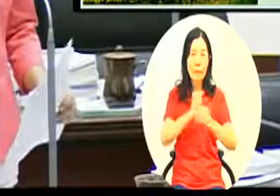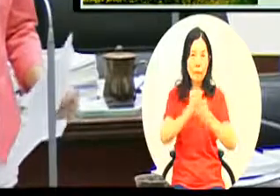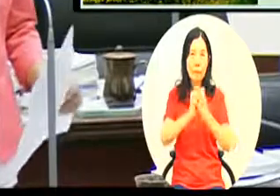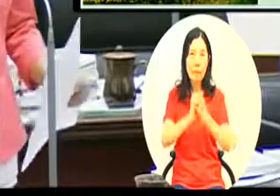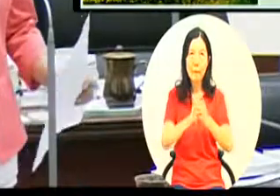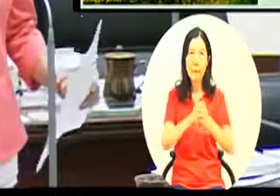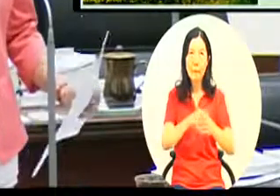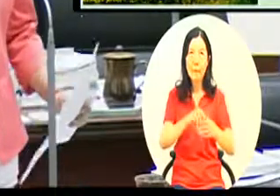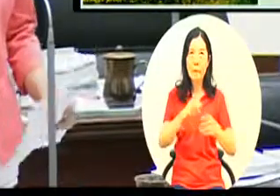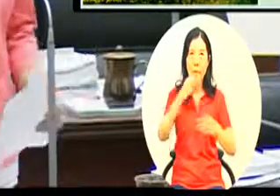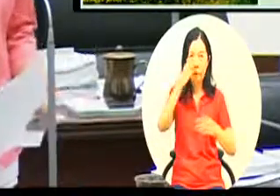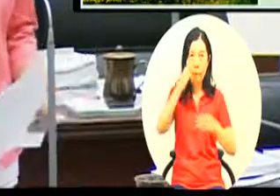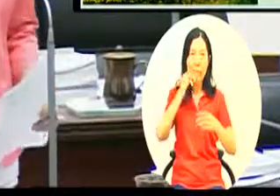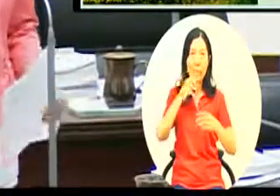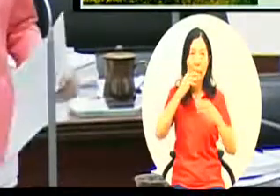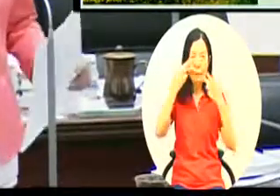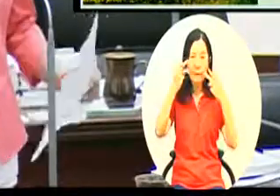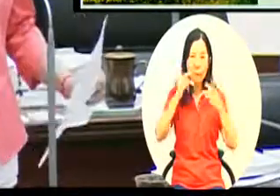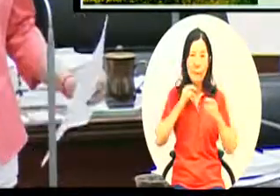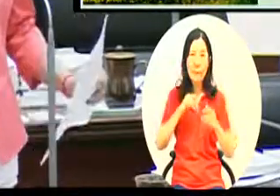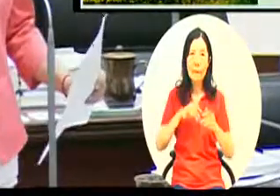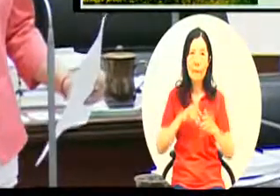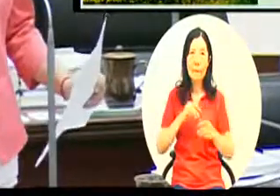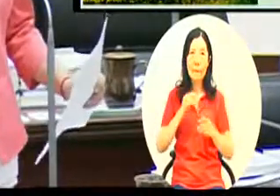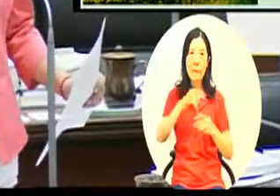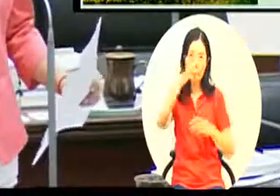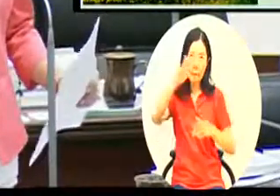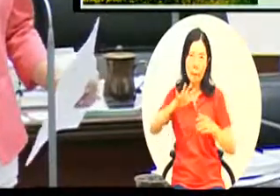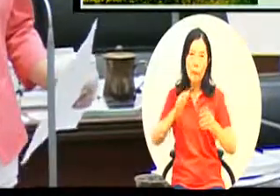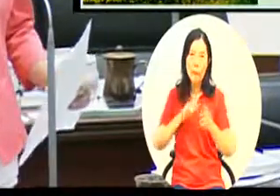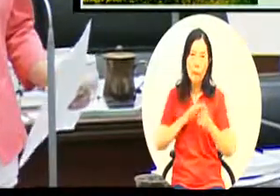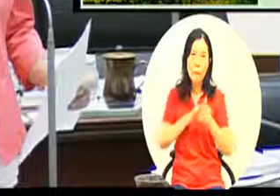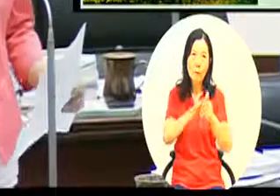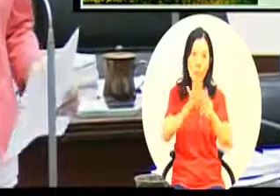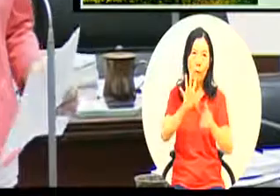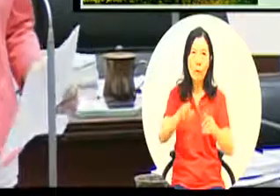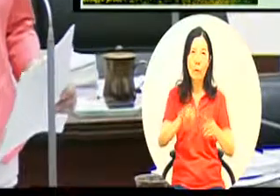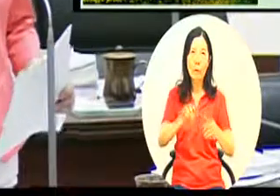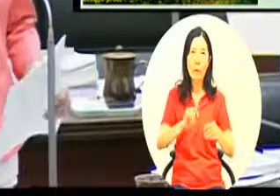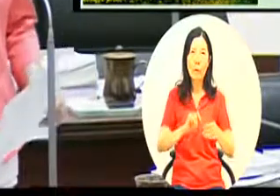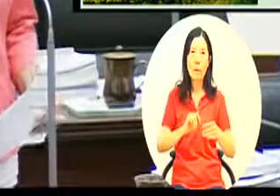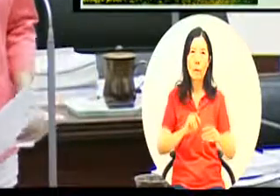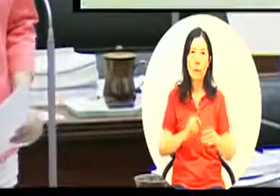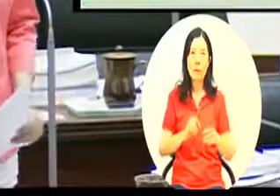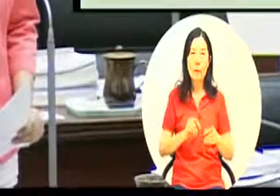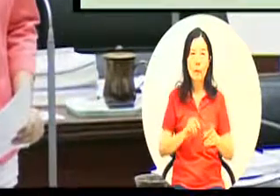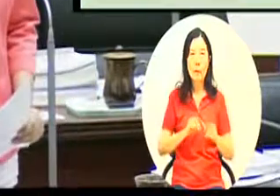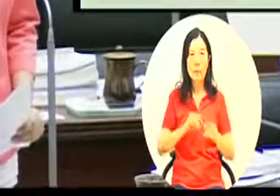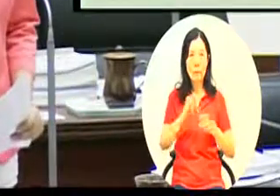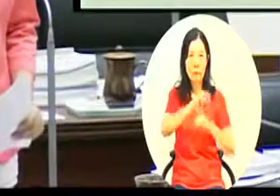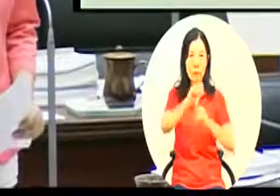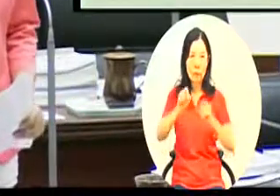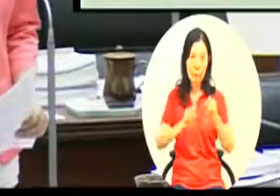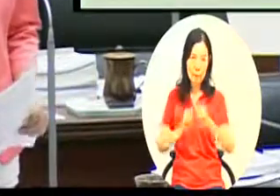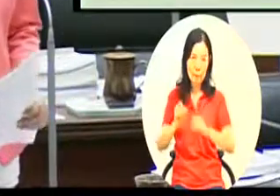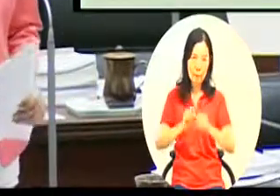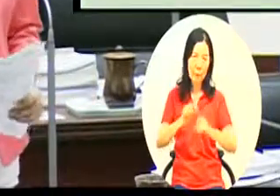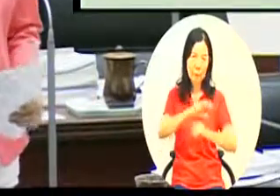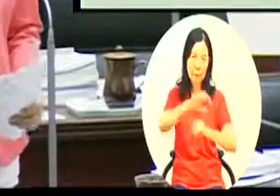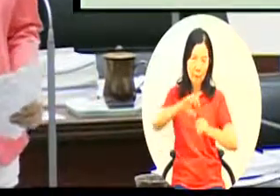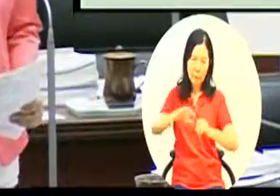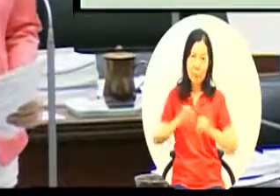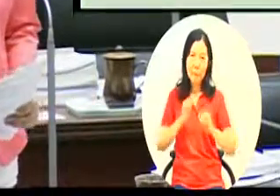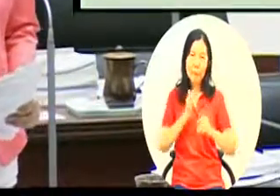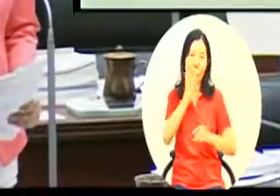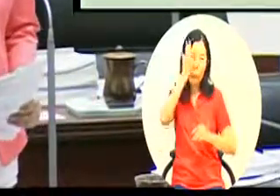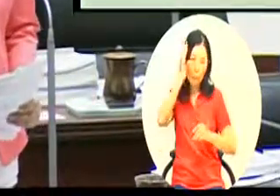到处都有一个观光的导览，还有呢带动了周边的一个观光。好，那我们来看一下现在